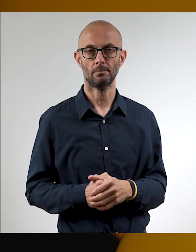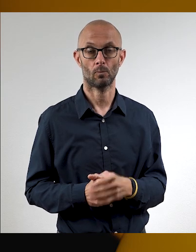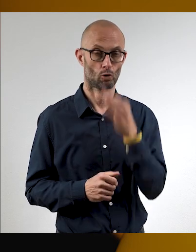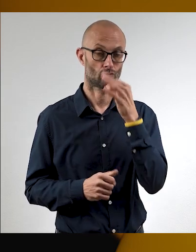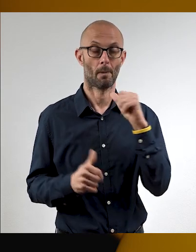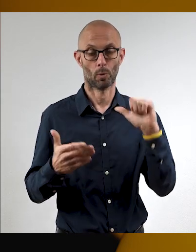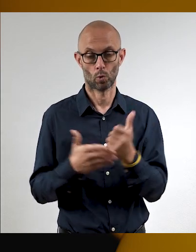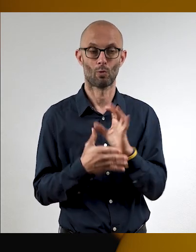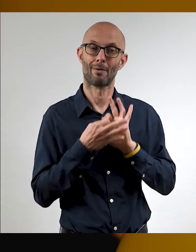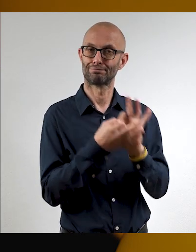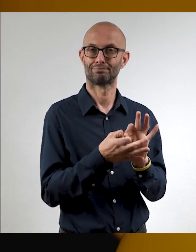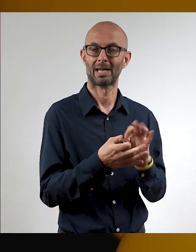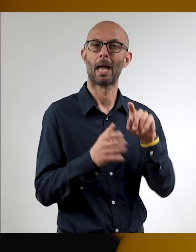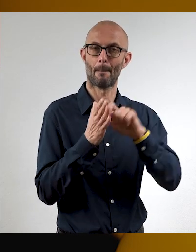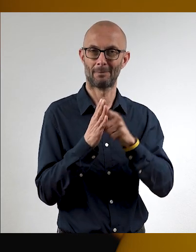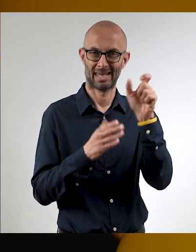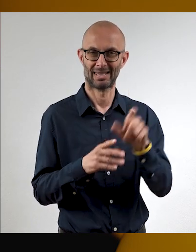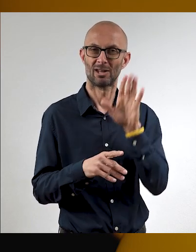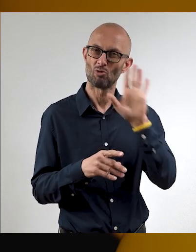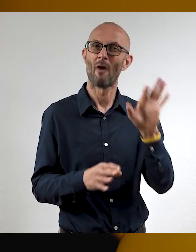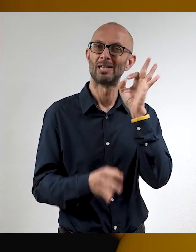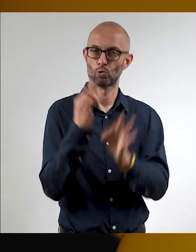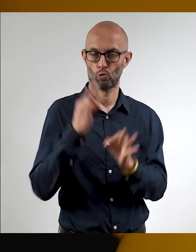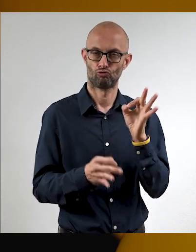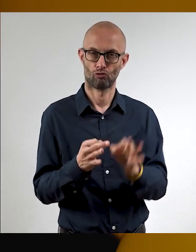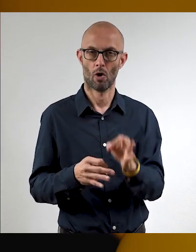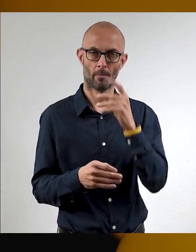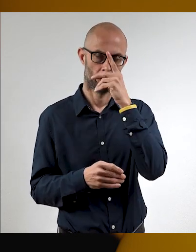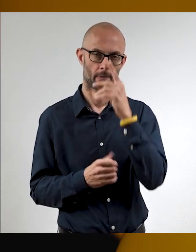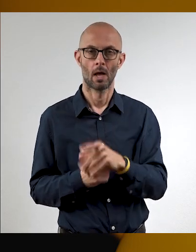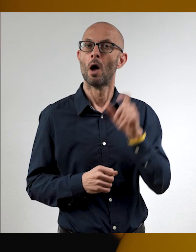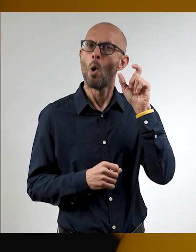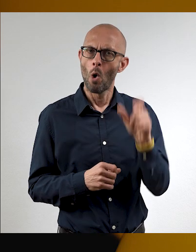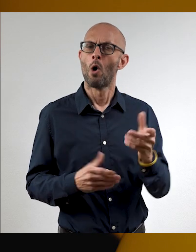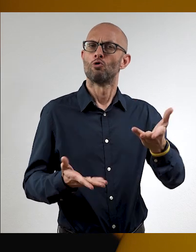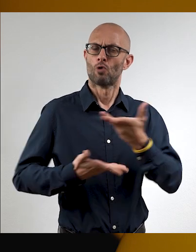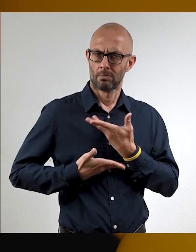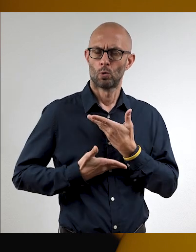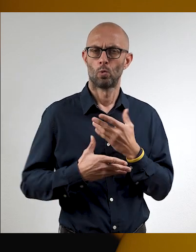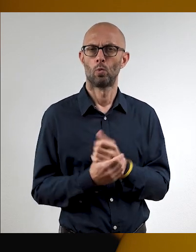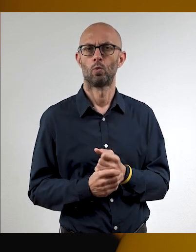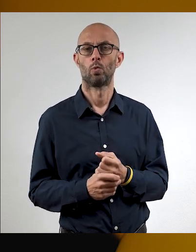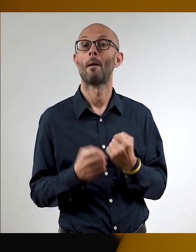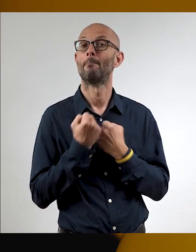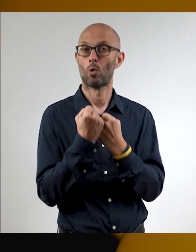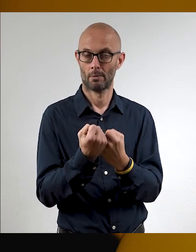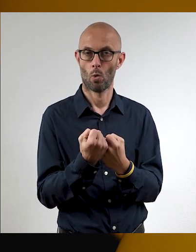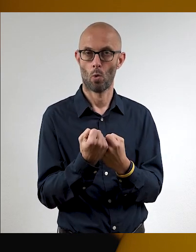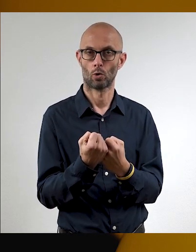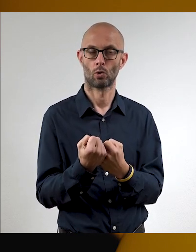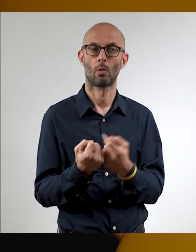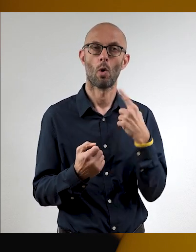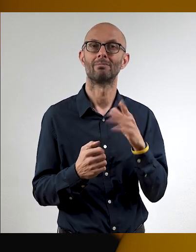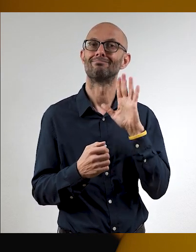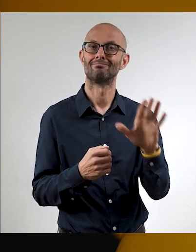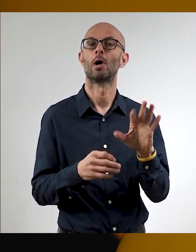Če se zopet navezam na Petra in njegovo izkušnjo, on je dobil podporo